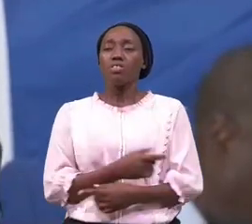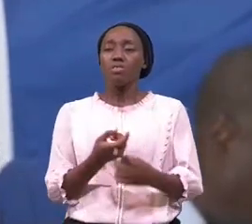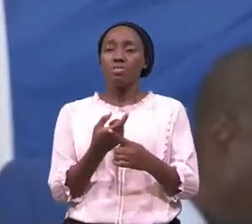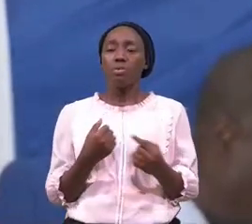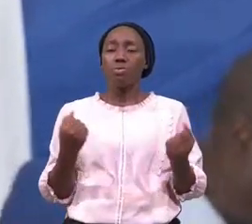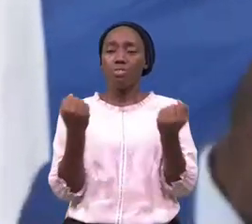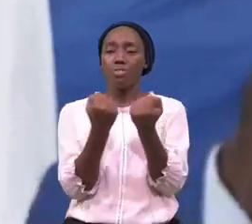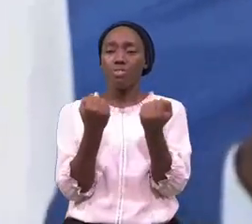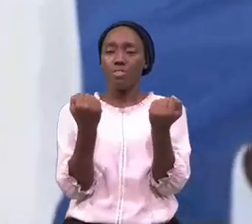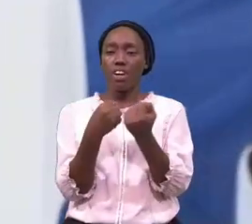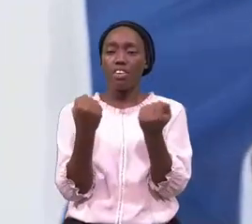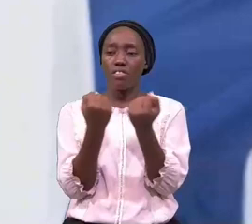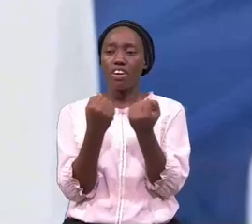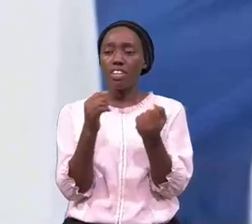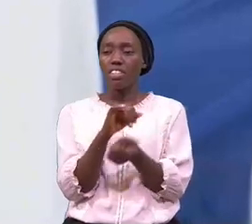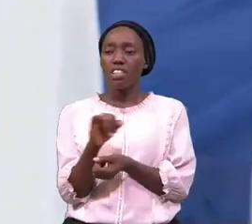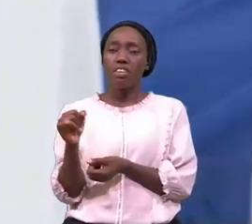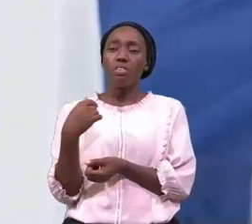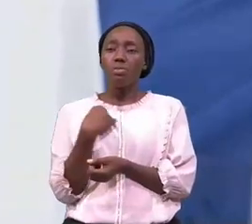bagarres.